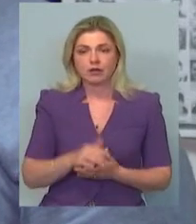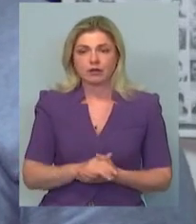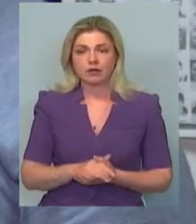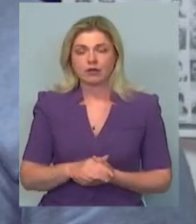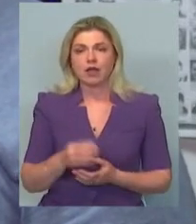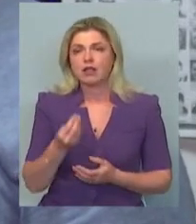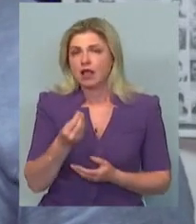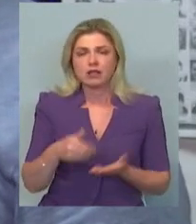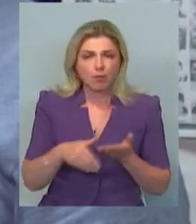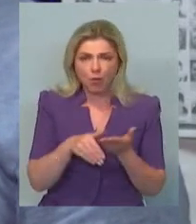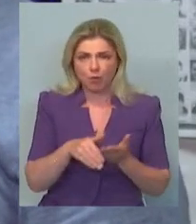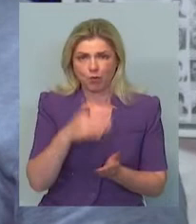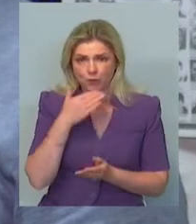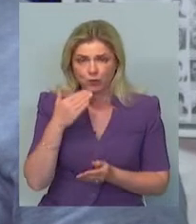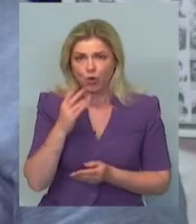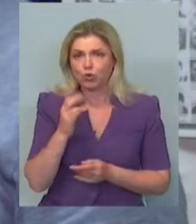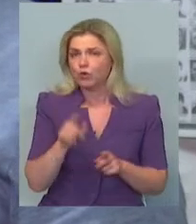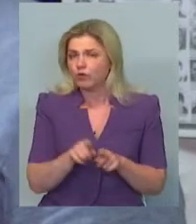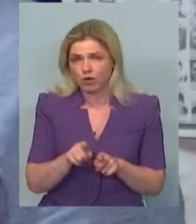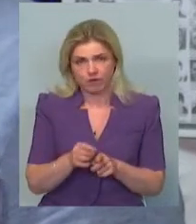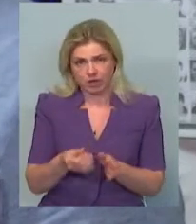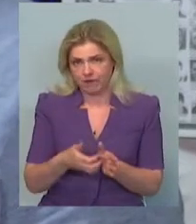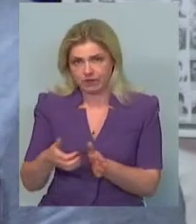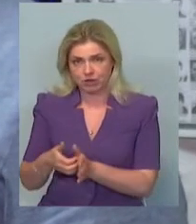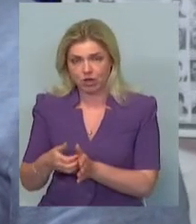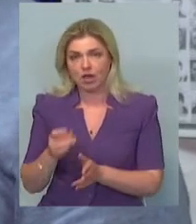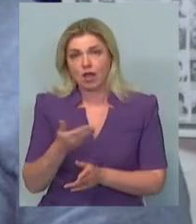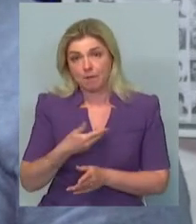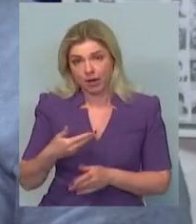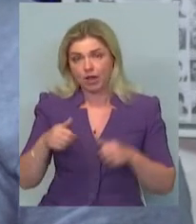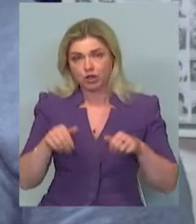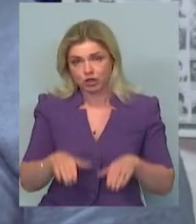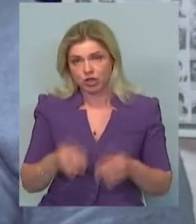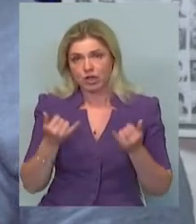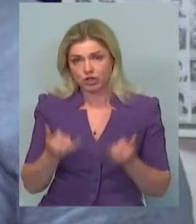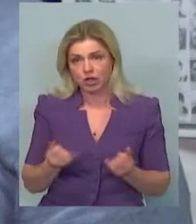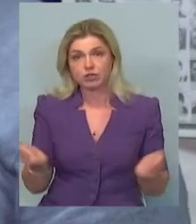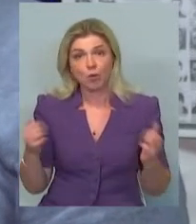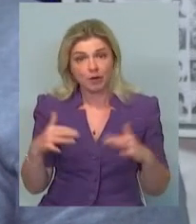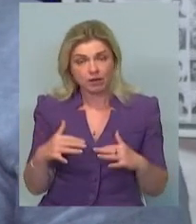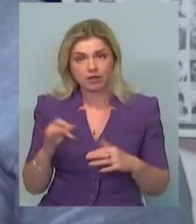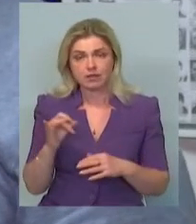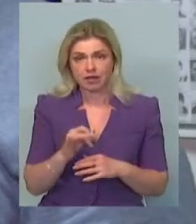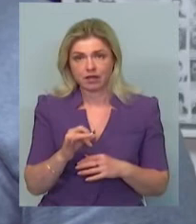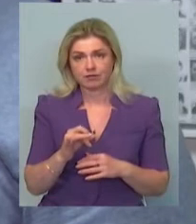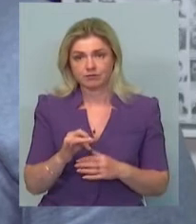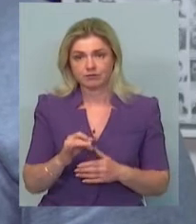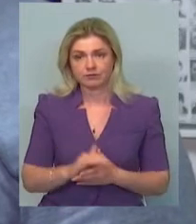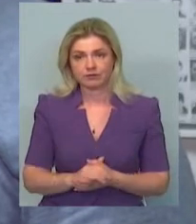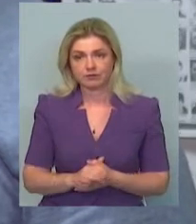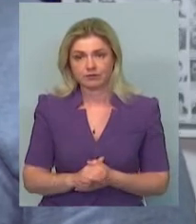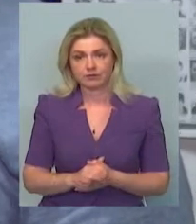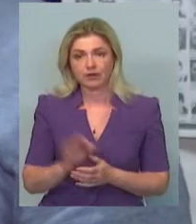гроші на це, все одно цього не вистачає. Тому ми вирішили зараз всі зібратися і покликати